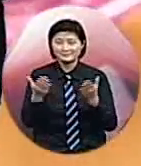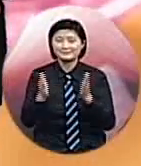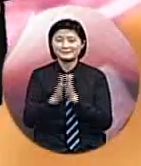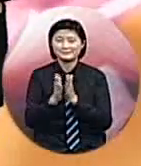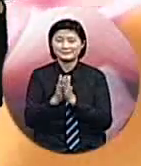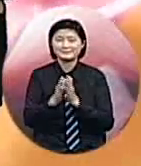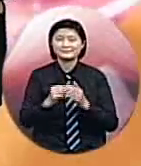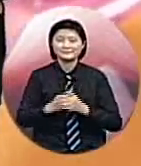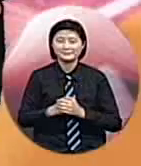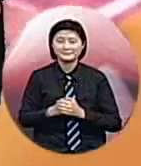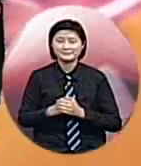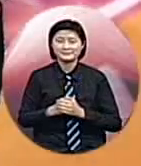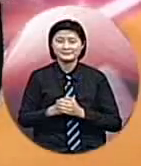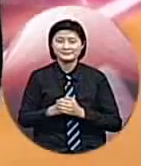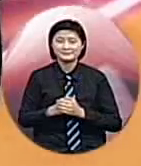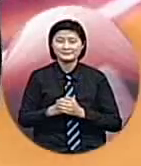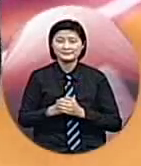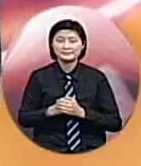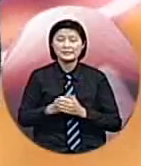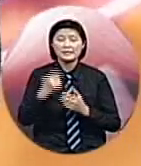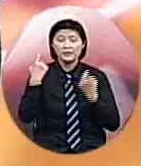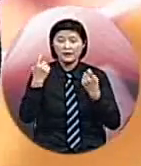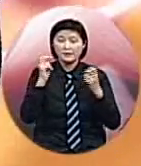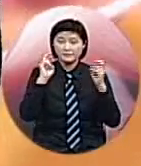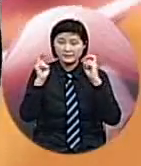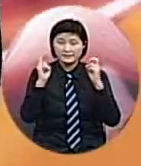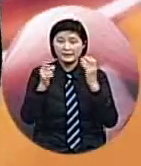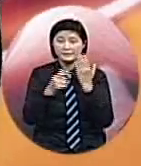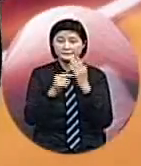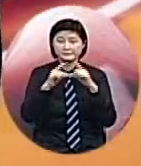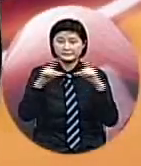축하드립니다. 네. 네. 자, 그리고 주식회사 세별